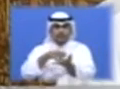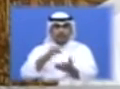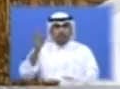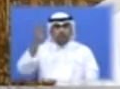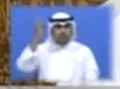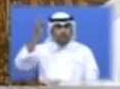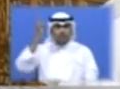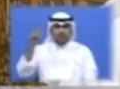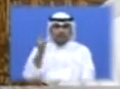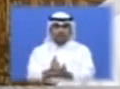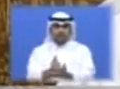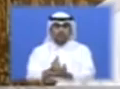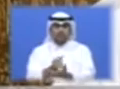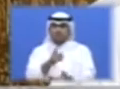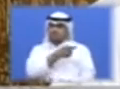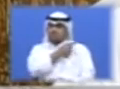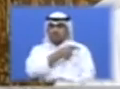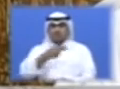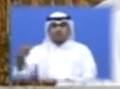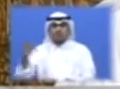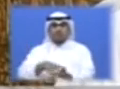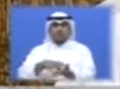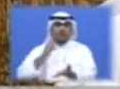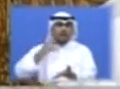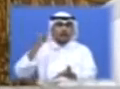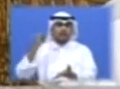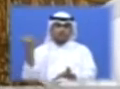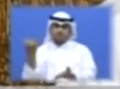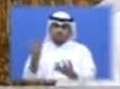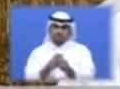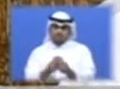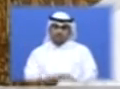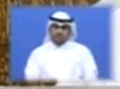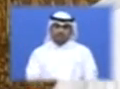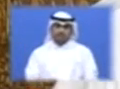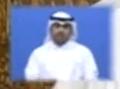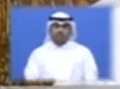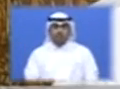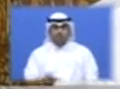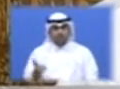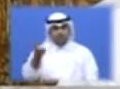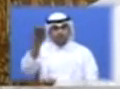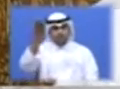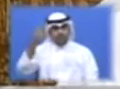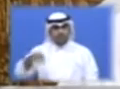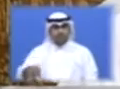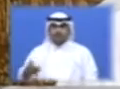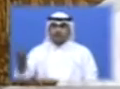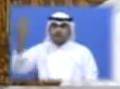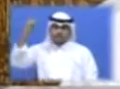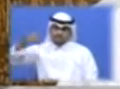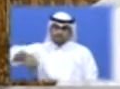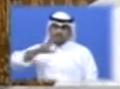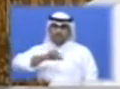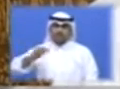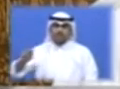أو في أي دولة عربية أخرى، من خلال نسبة وحجم التبادل البرامجي، والإذاعة الكويت دائما تكون سباقة في أي عمل